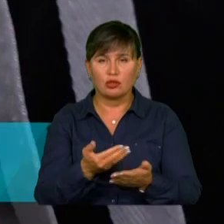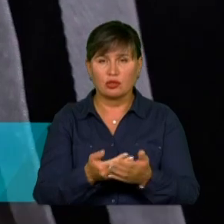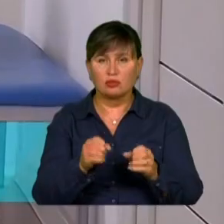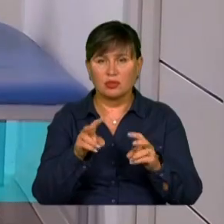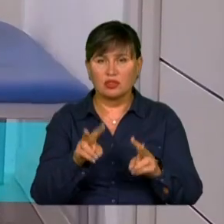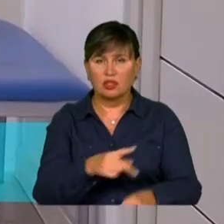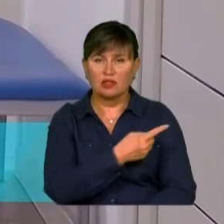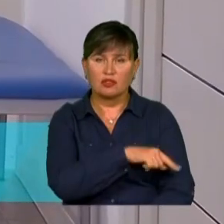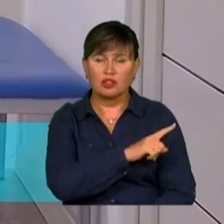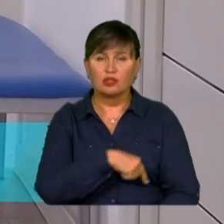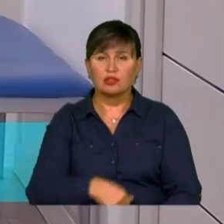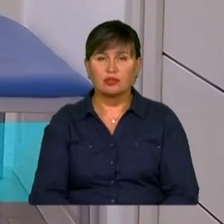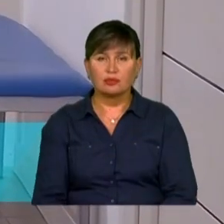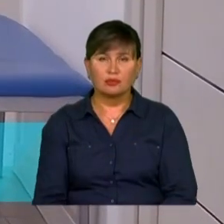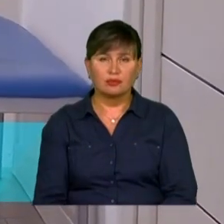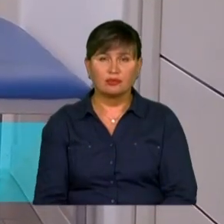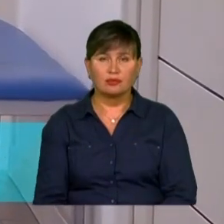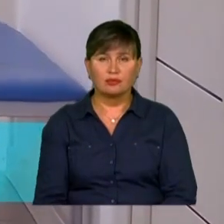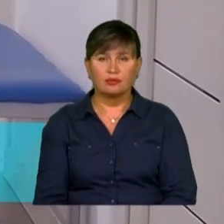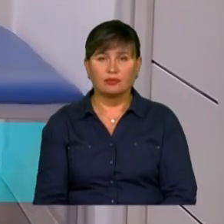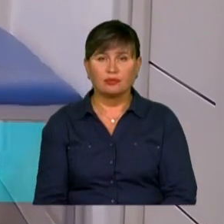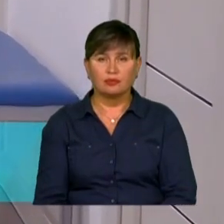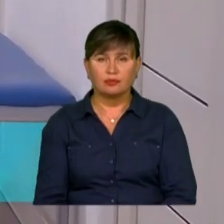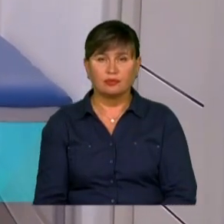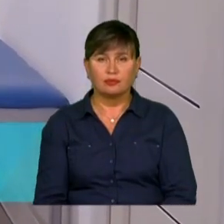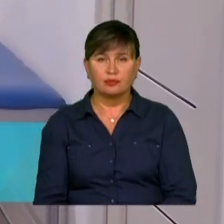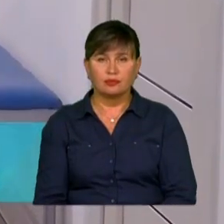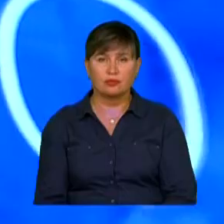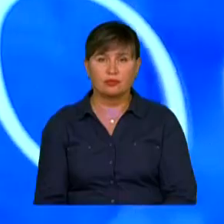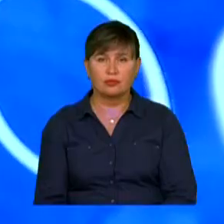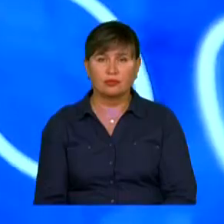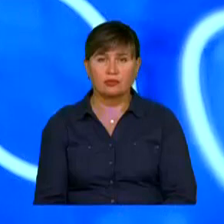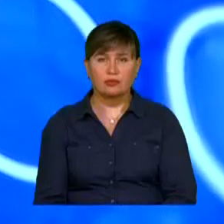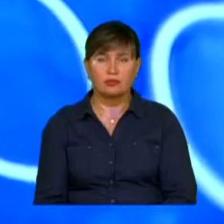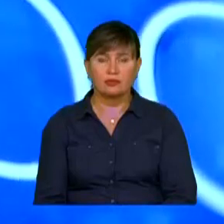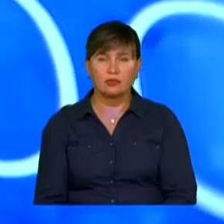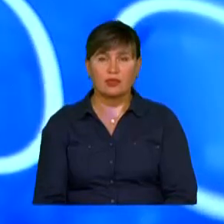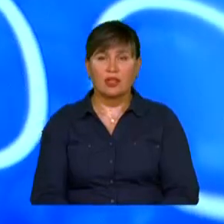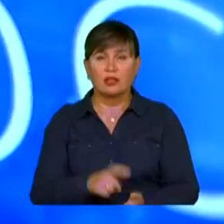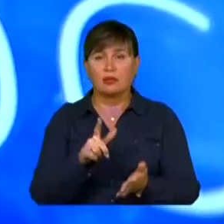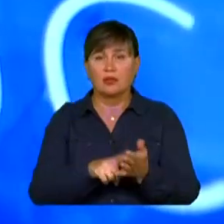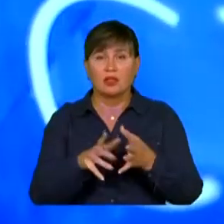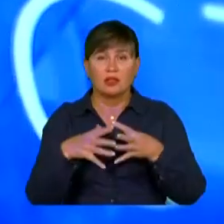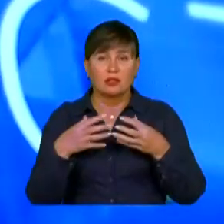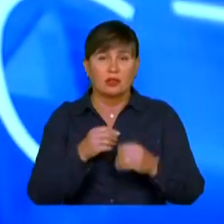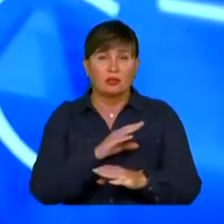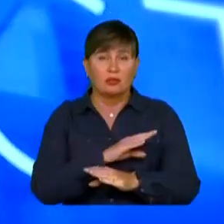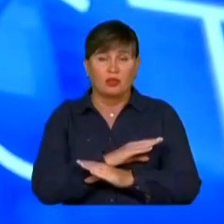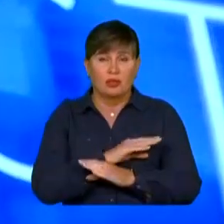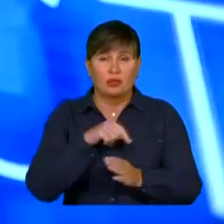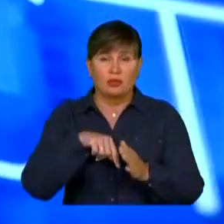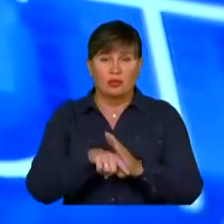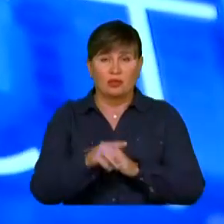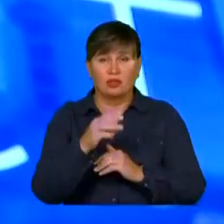специалисту. Гульмира Сатубаева, Фархад Тажибаев, телеканал Алматы, Атырау. 17 семьям погибших горняков на